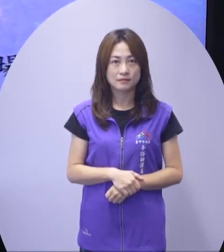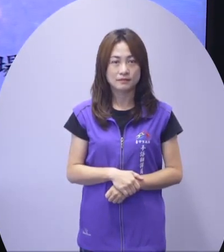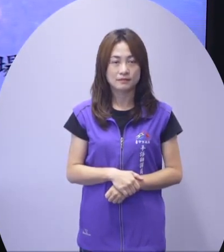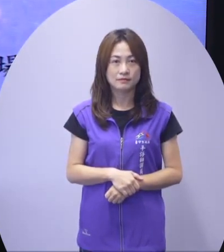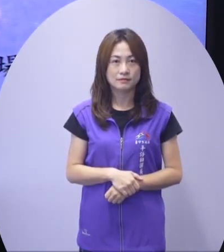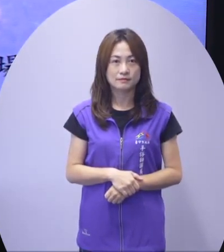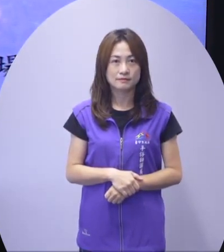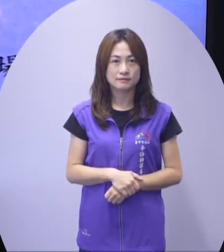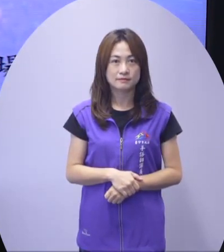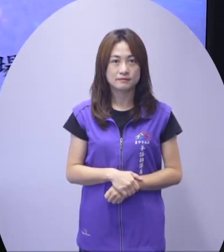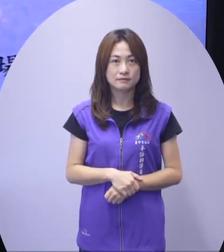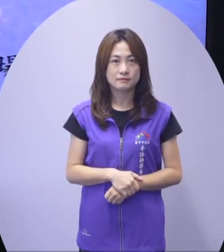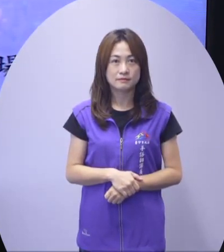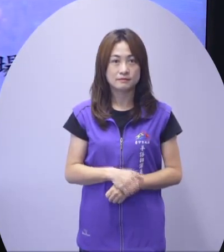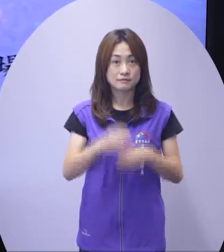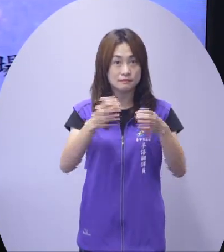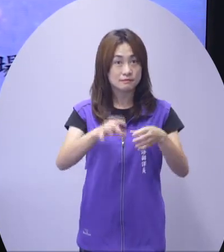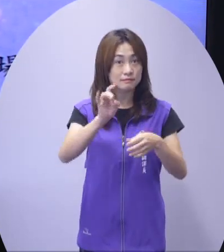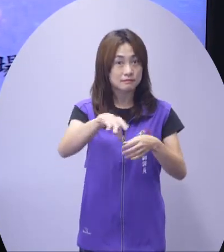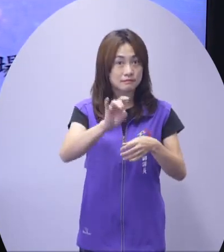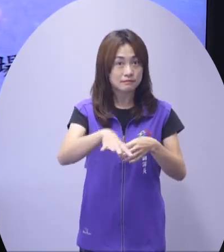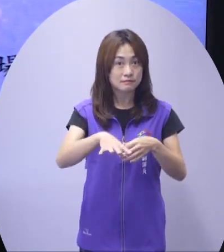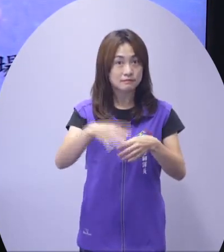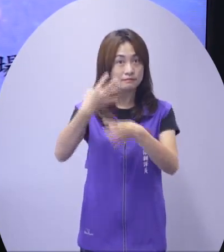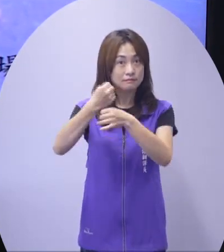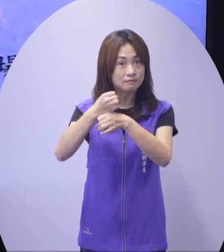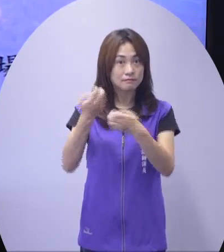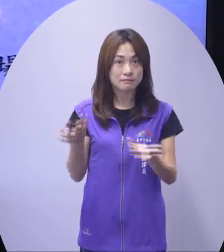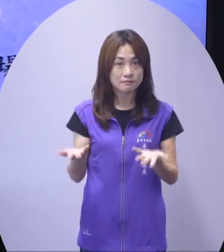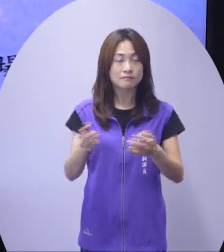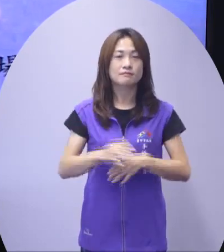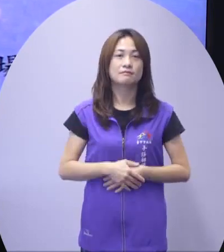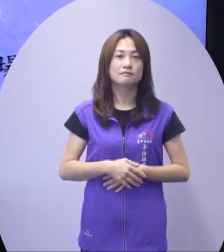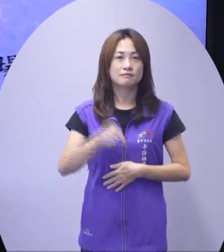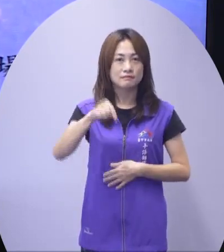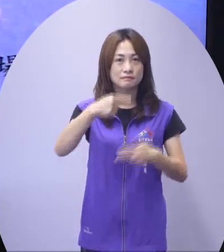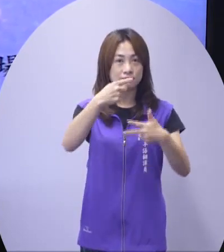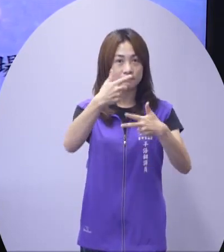那这举办的地点呢，时间呢是在这个礼拜六，就